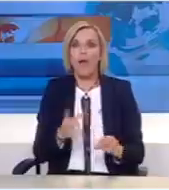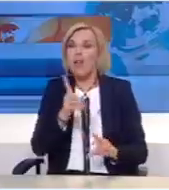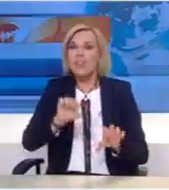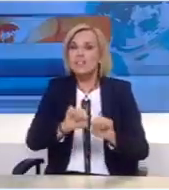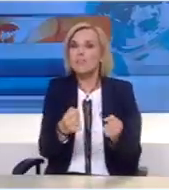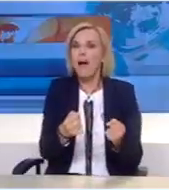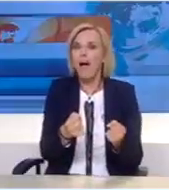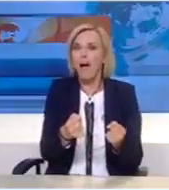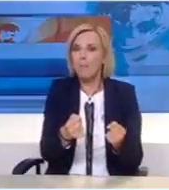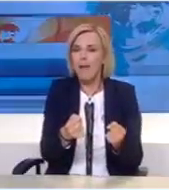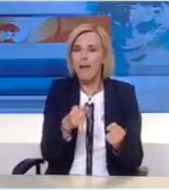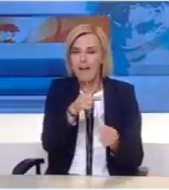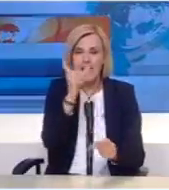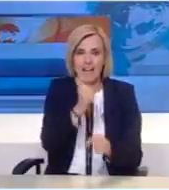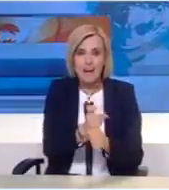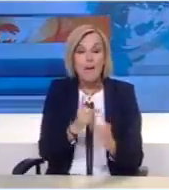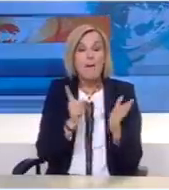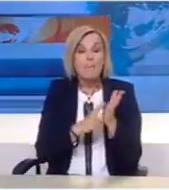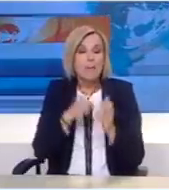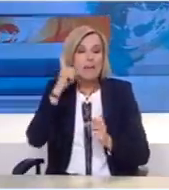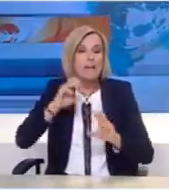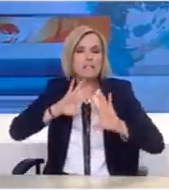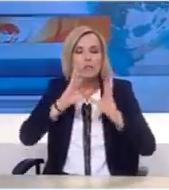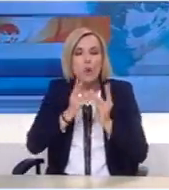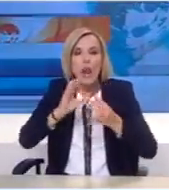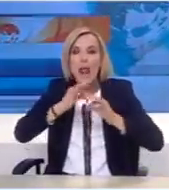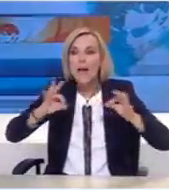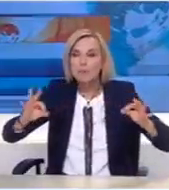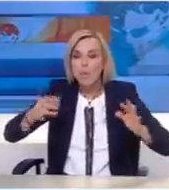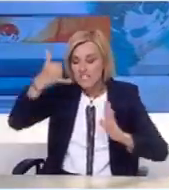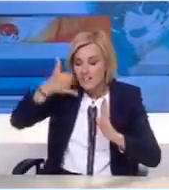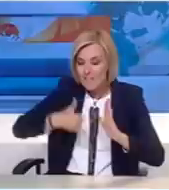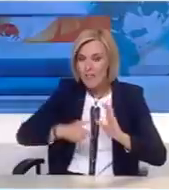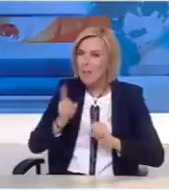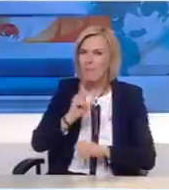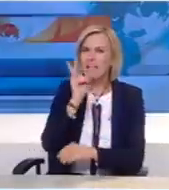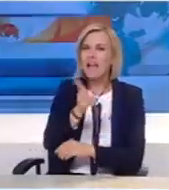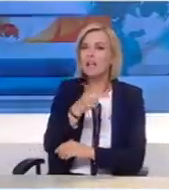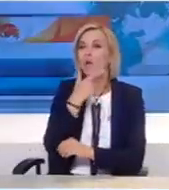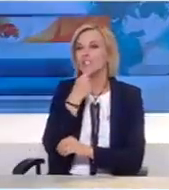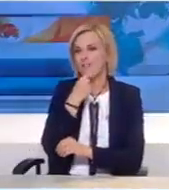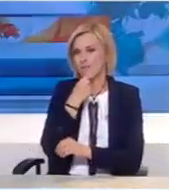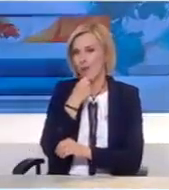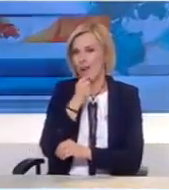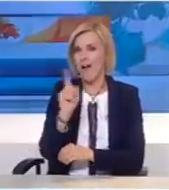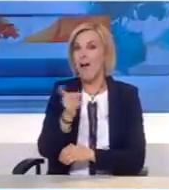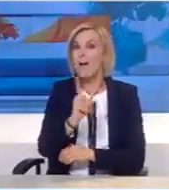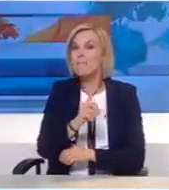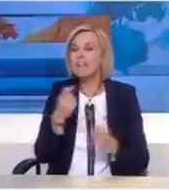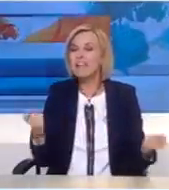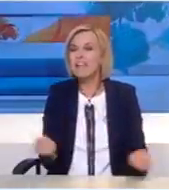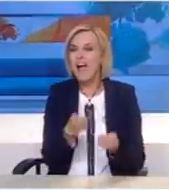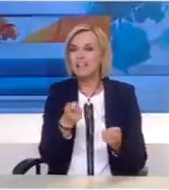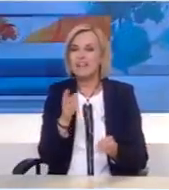καραντίνα. Όταν δεν ξέρεις όλη τη λεπτομέρεια γύρω από το χειρισμό ενός περιστατικού, καλό είναι να μην κατηγορείς. Καλό είναι να ζητάς όλα